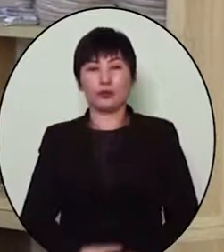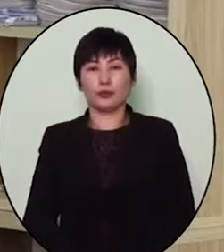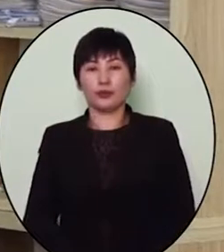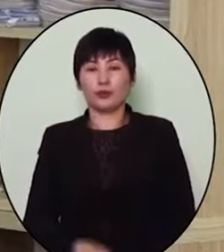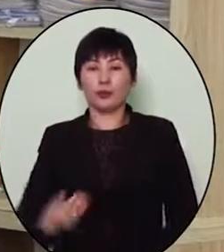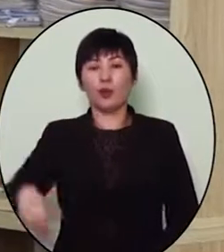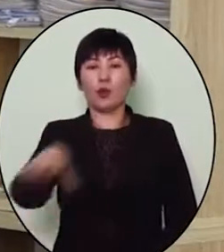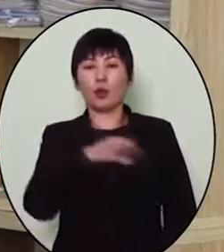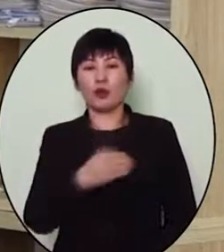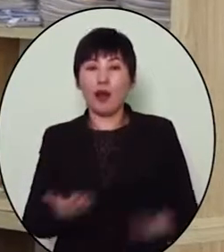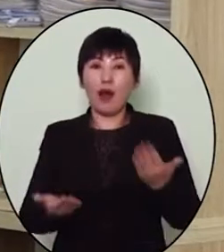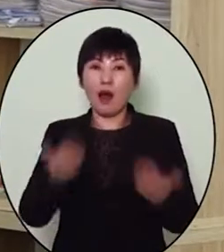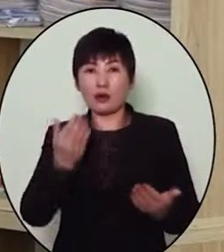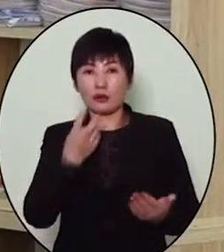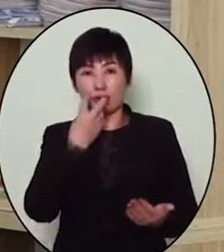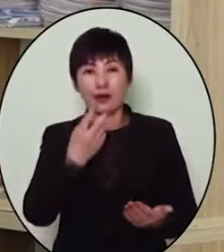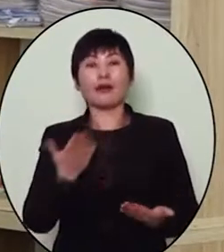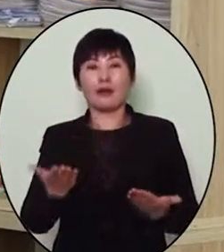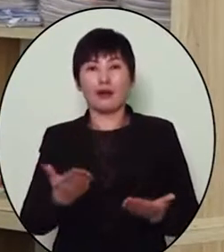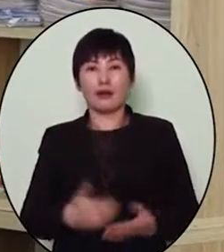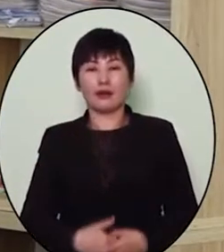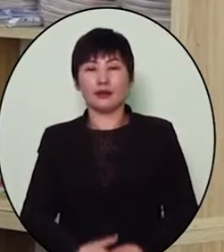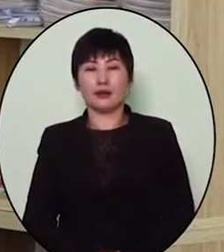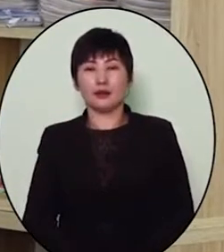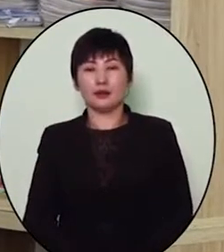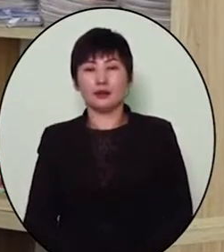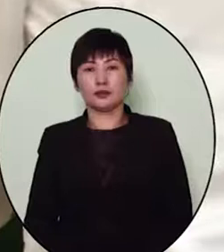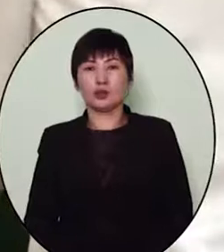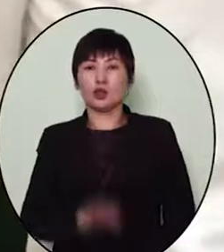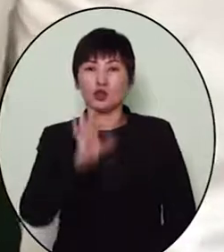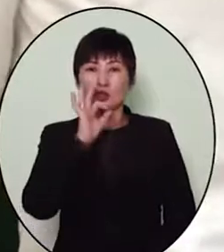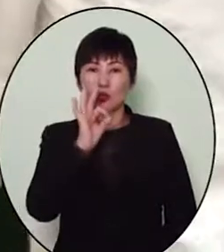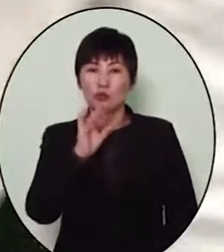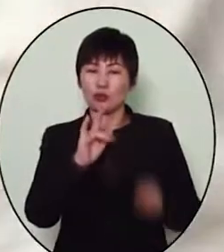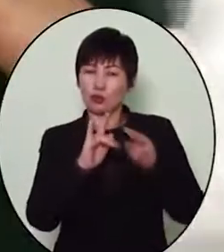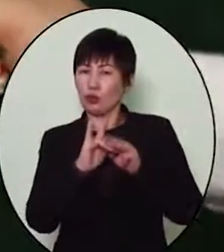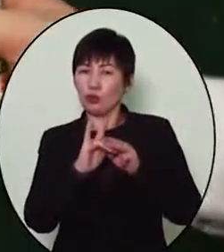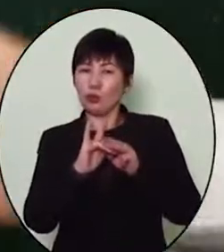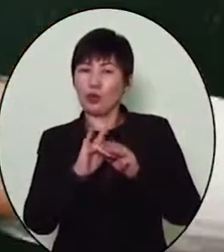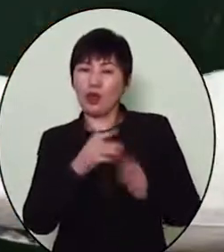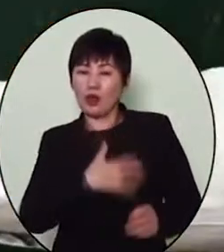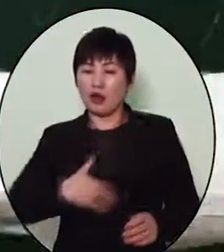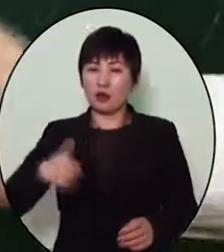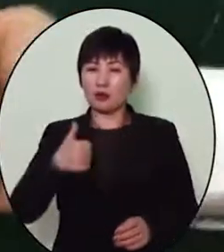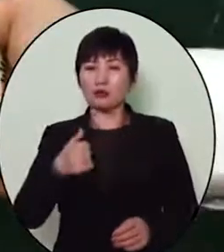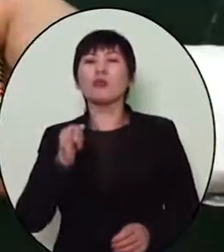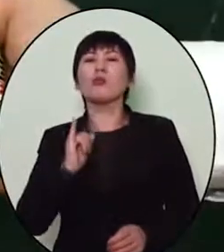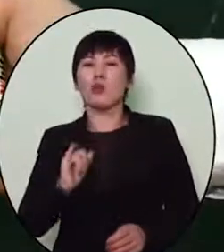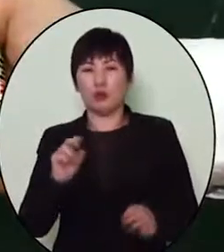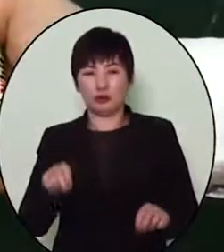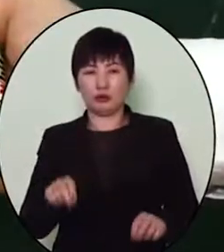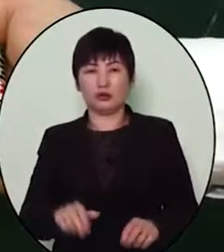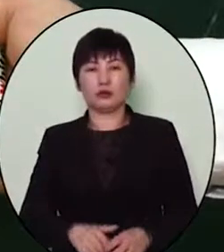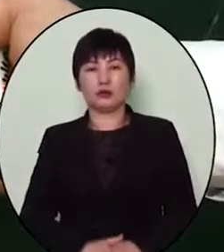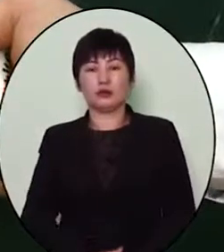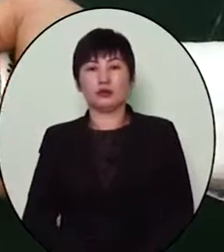байна уу? Бүгдээрээ харьцуулж хараарай. Зөв суухгүй бол эрүүл мэнд муудна.